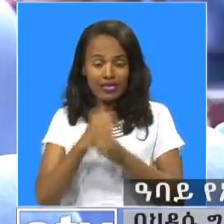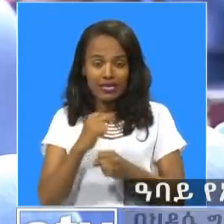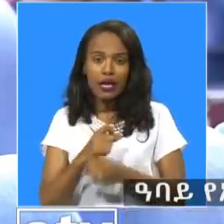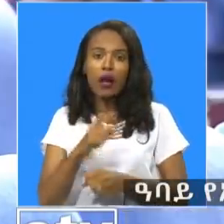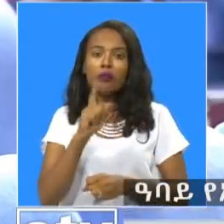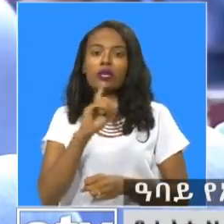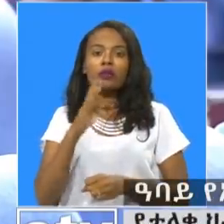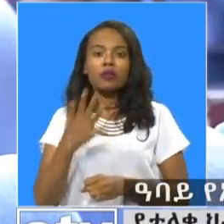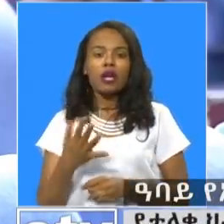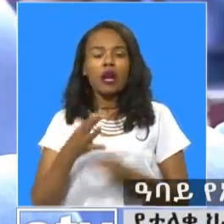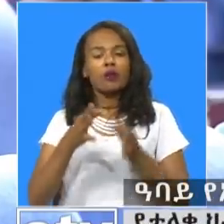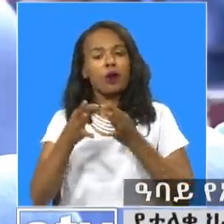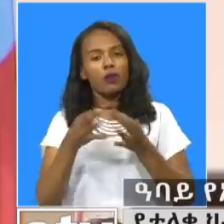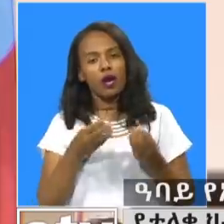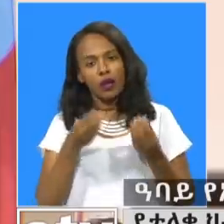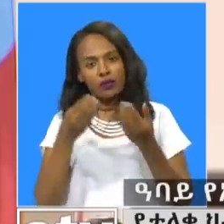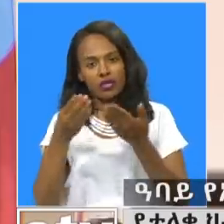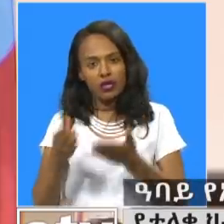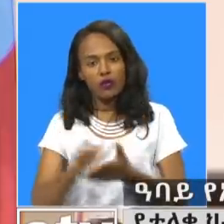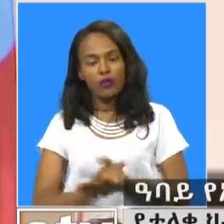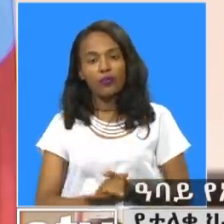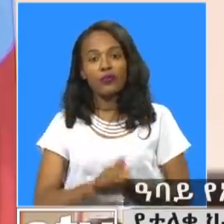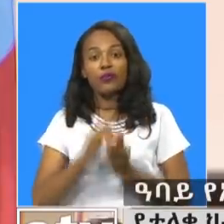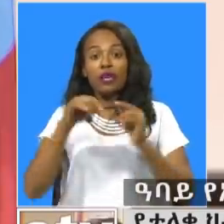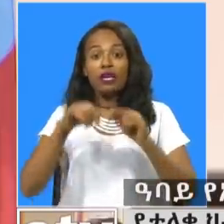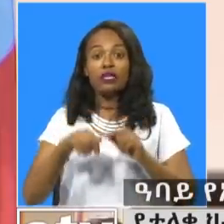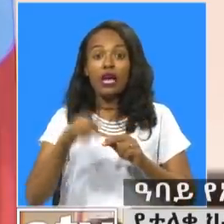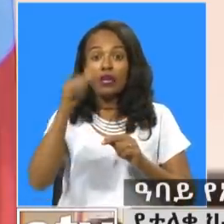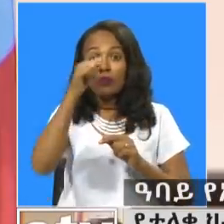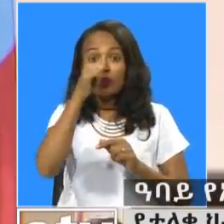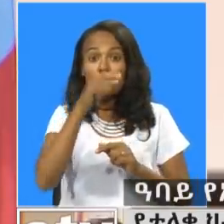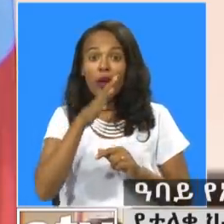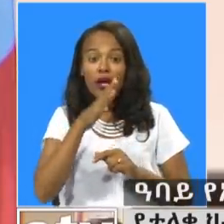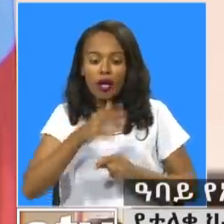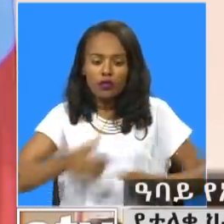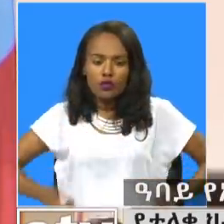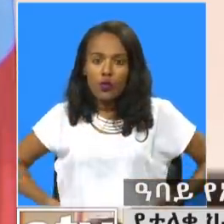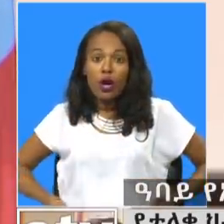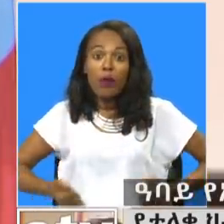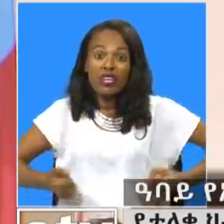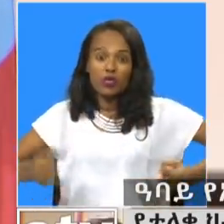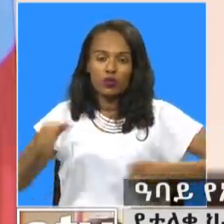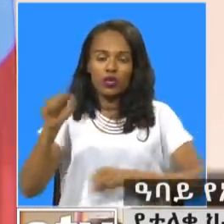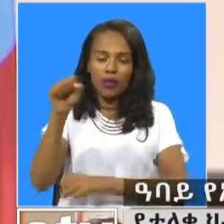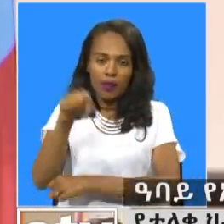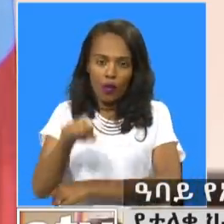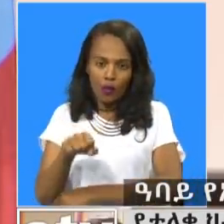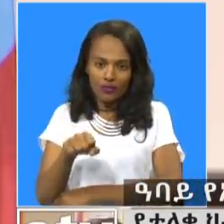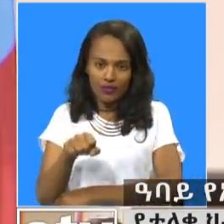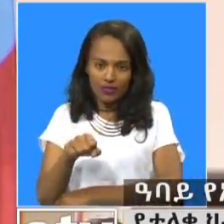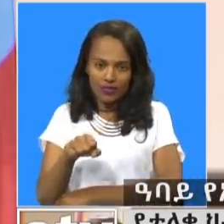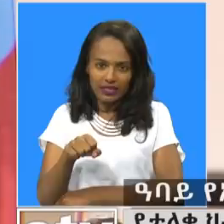ምን ይመስላል? ማብራሪያ ቢሰጠው። ዛሬም የኢትዮጵያ እናቶች ወገባቸው እስኪጎብጥ